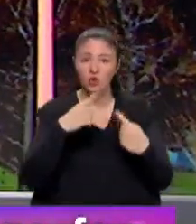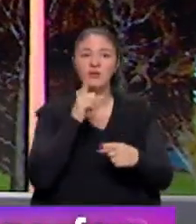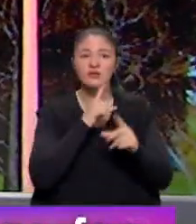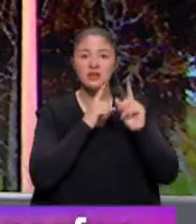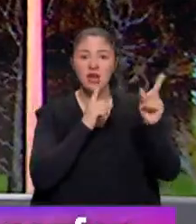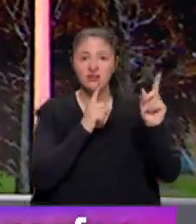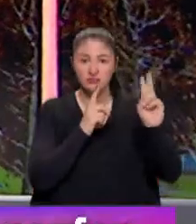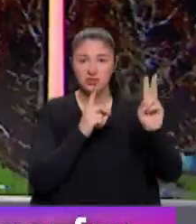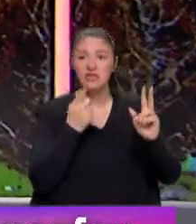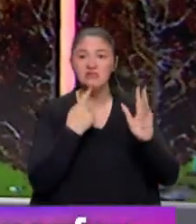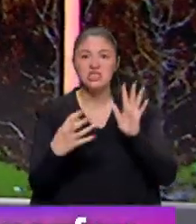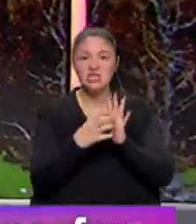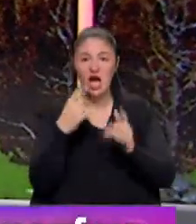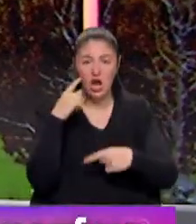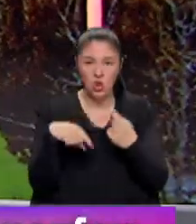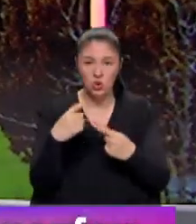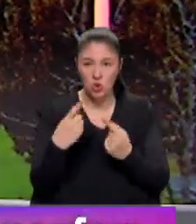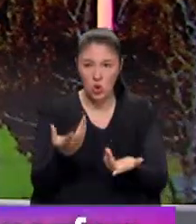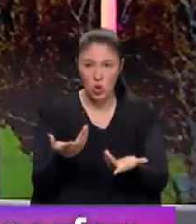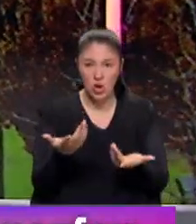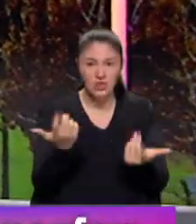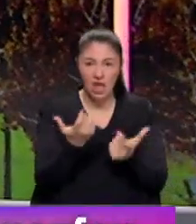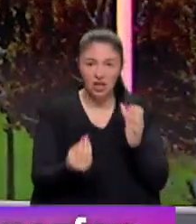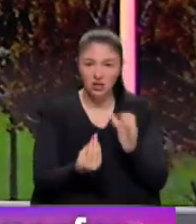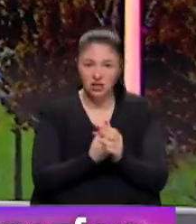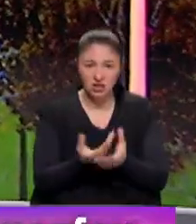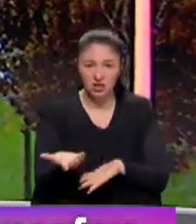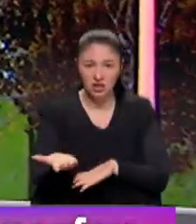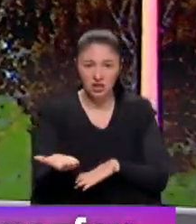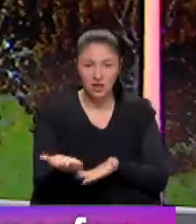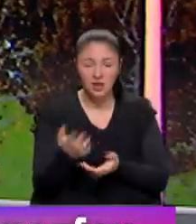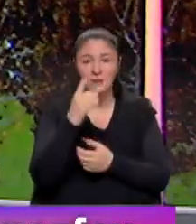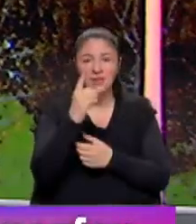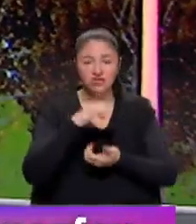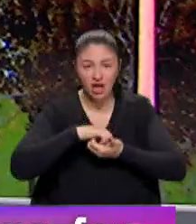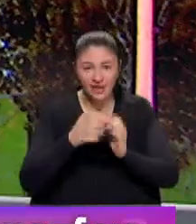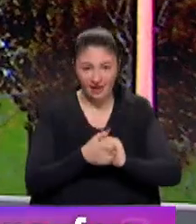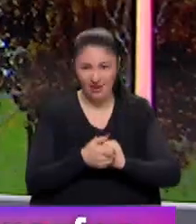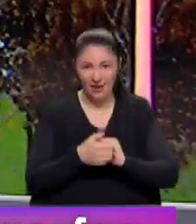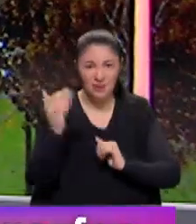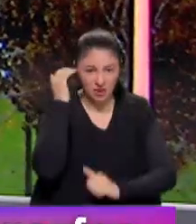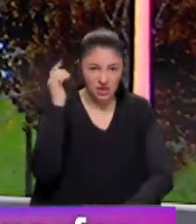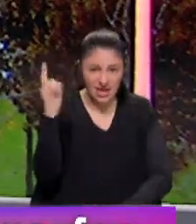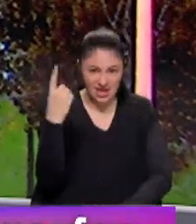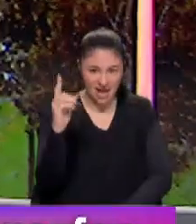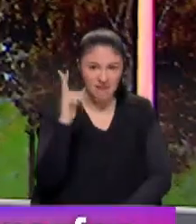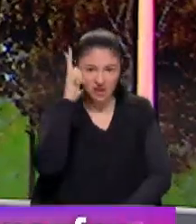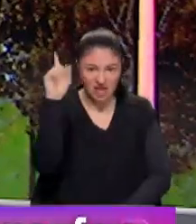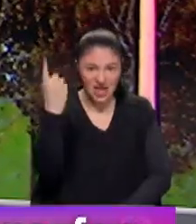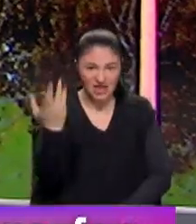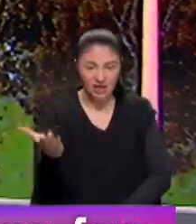İngiltere tarafından kırmızı bültenle aranıyor. Nerede yakalandı? Bir çete başı, elebaşı